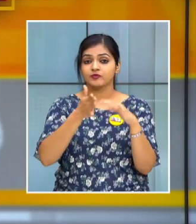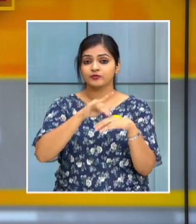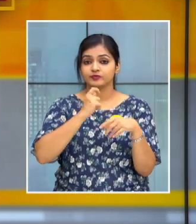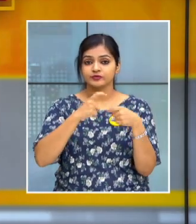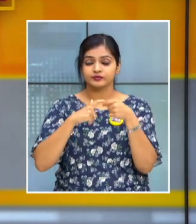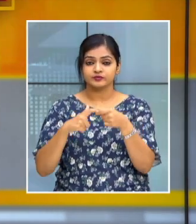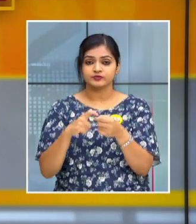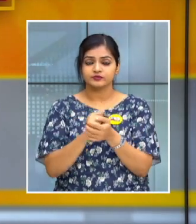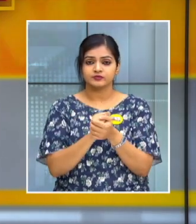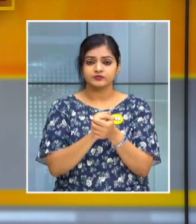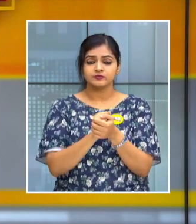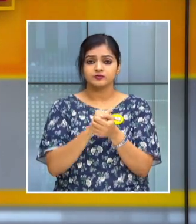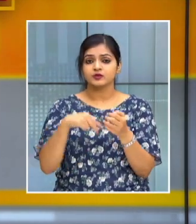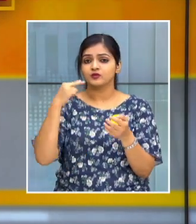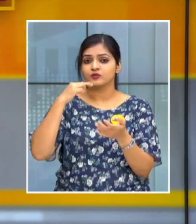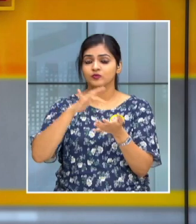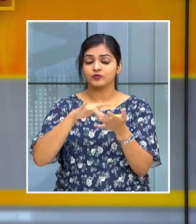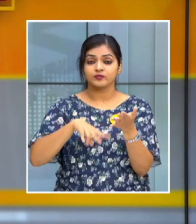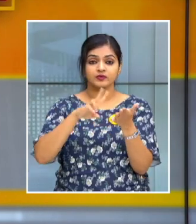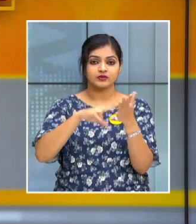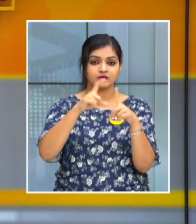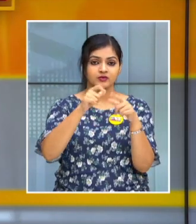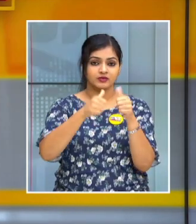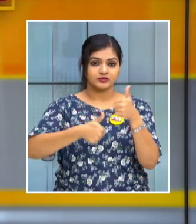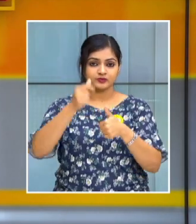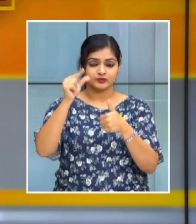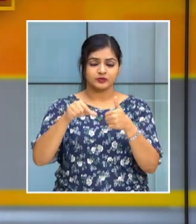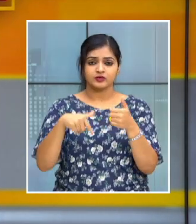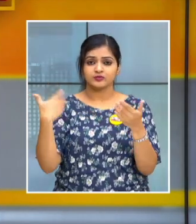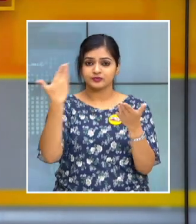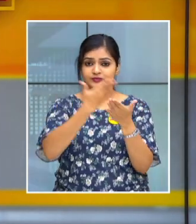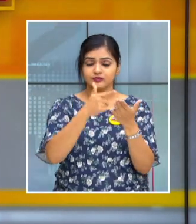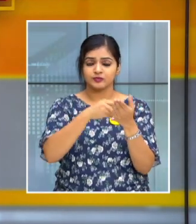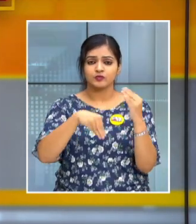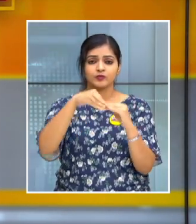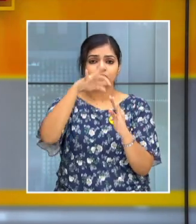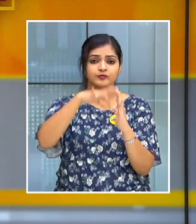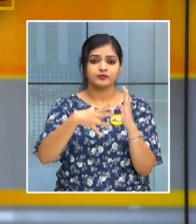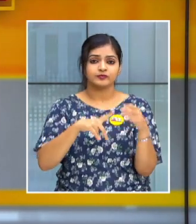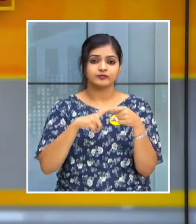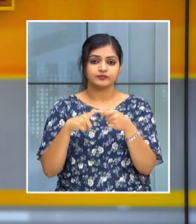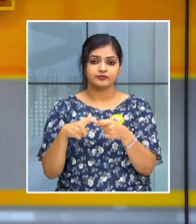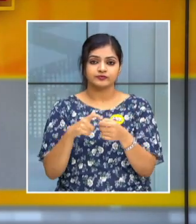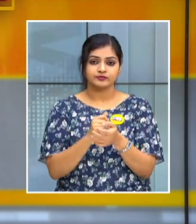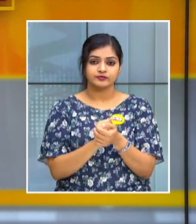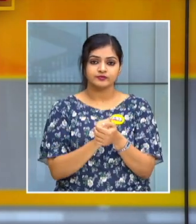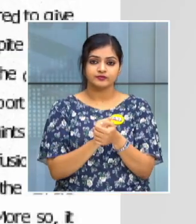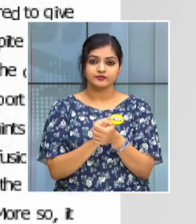ഉണ്ട് വിവരങ്ങളുമായി. ശ്രീകാന്ത്, തിരുവനന്തപുരത്തെ NDA സ്ഥാനാർത്ഥിക്കെതിരായിട്ടുള്ള പൊതുതാൽപര്യ ഹർജിയുടെ വിവരങ്ങൾ എന്താണ്?